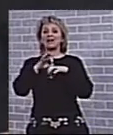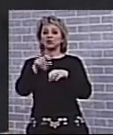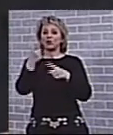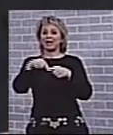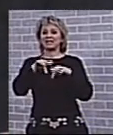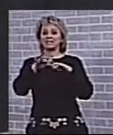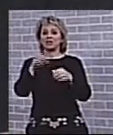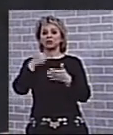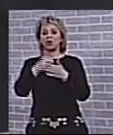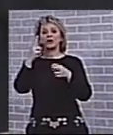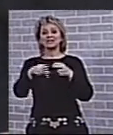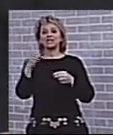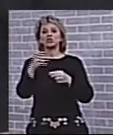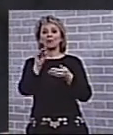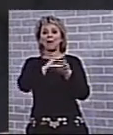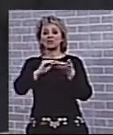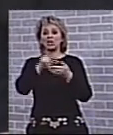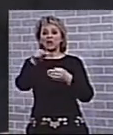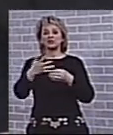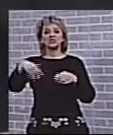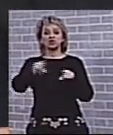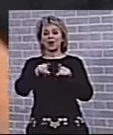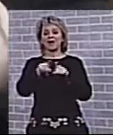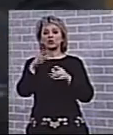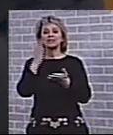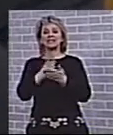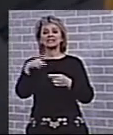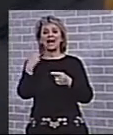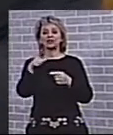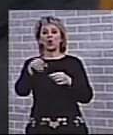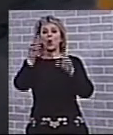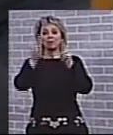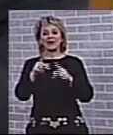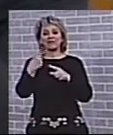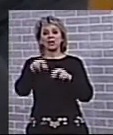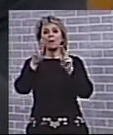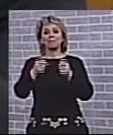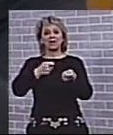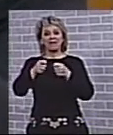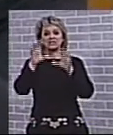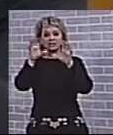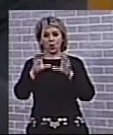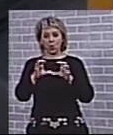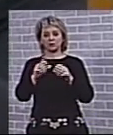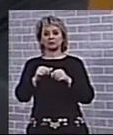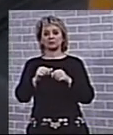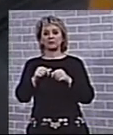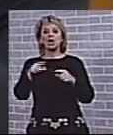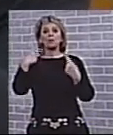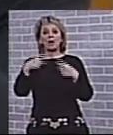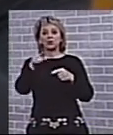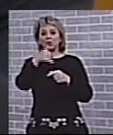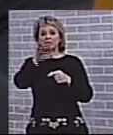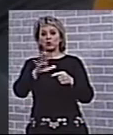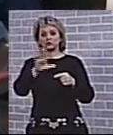это дело до конца. Но еще раз повторюсь, все равно есть одно правило. Правит закон. И по-другому